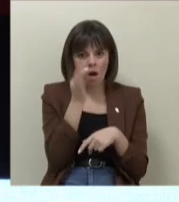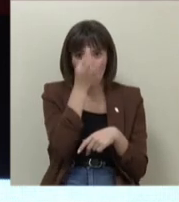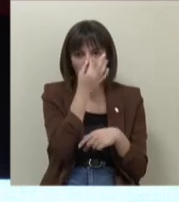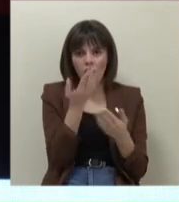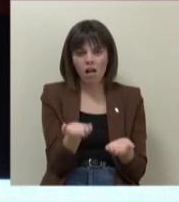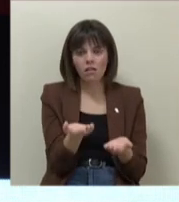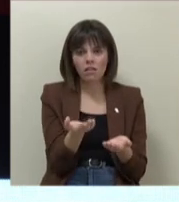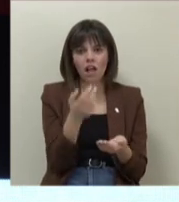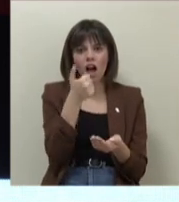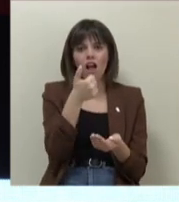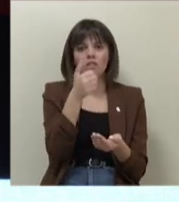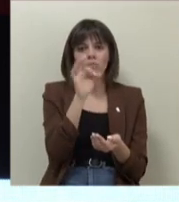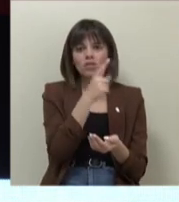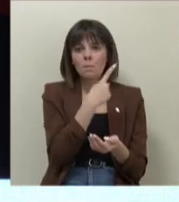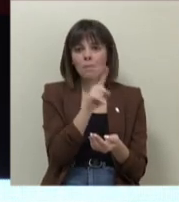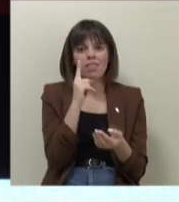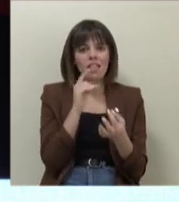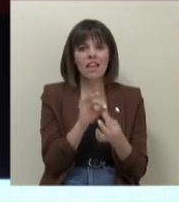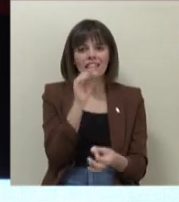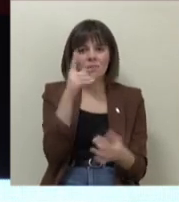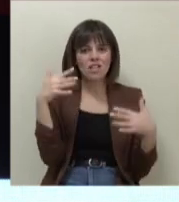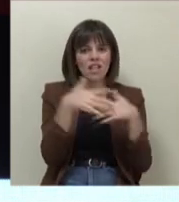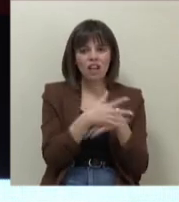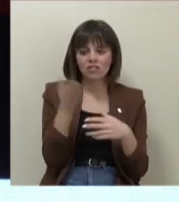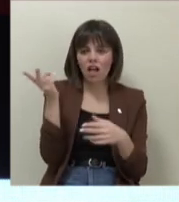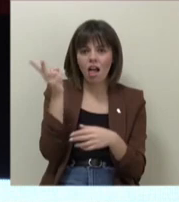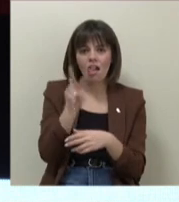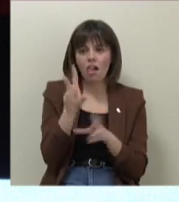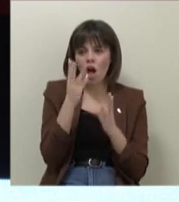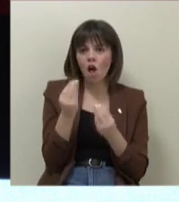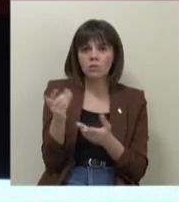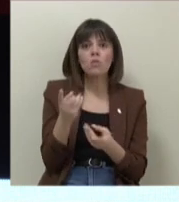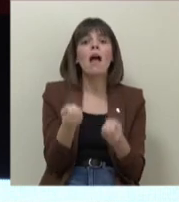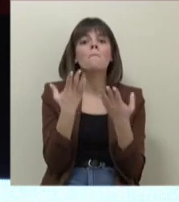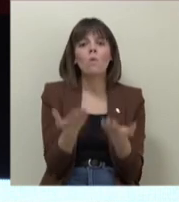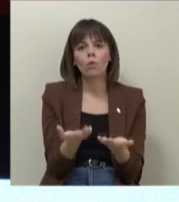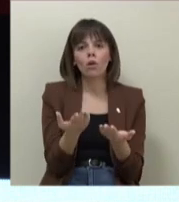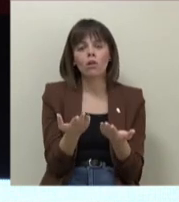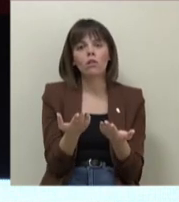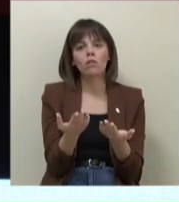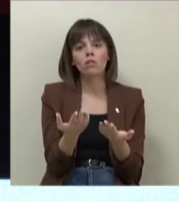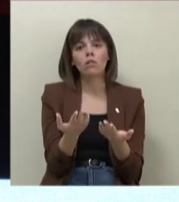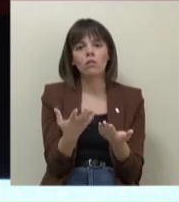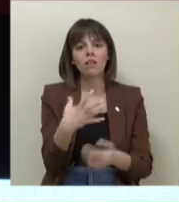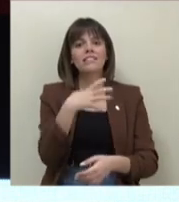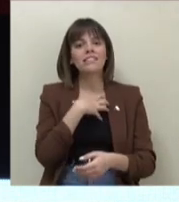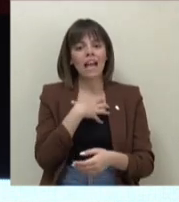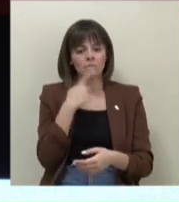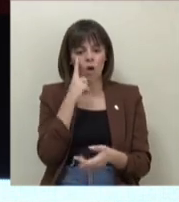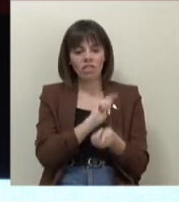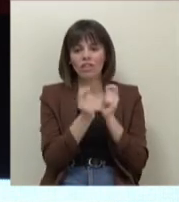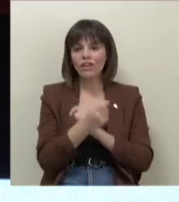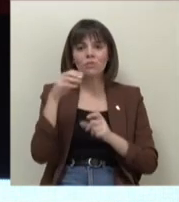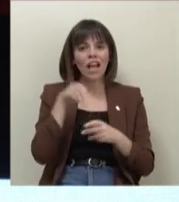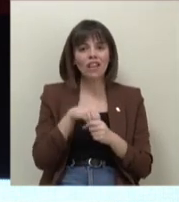Basit. 60 bin insanımızın bir gecede gömülmüş olması. Bu yetmiyor mu? Kendimizi